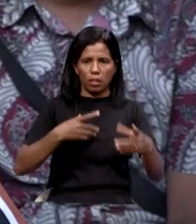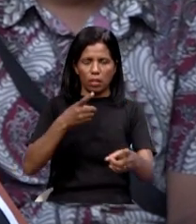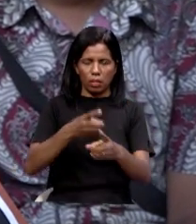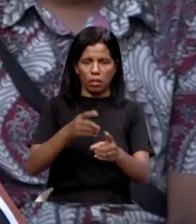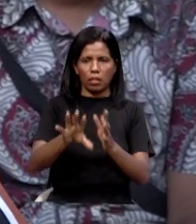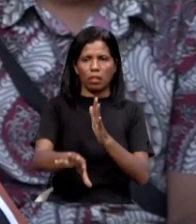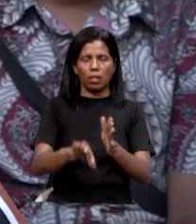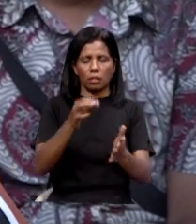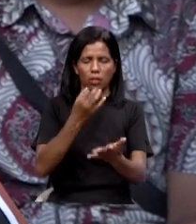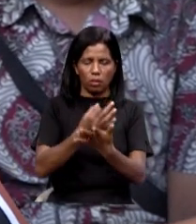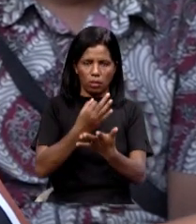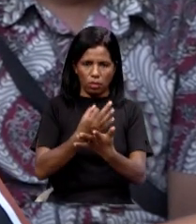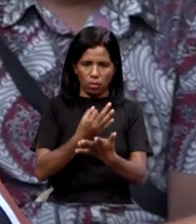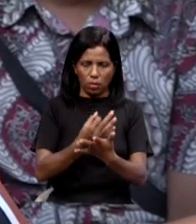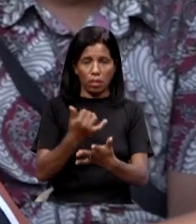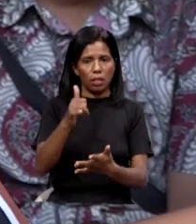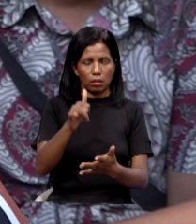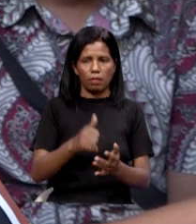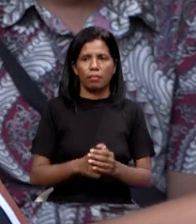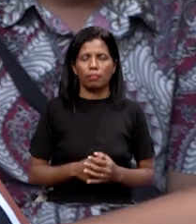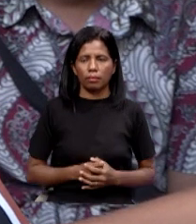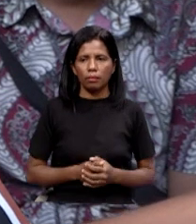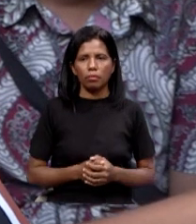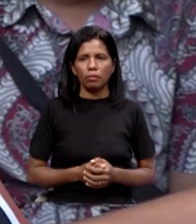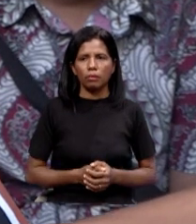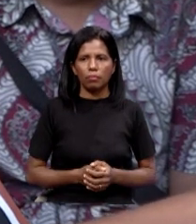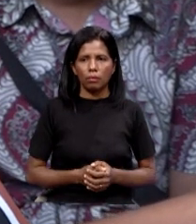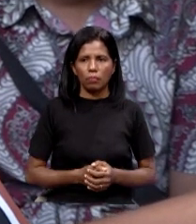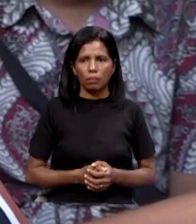hatang nina direto. Ida nih,